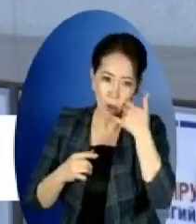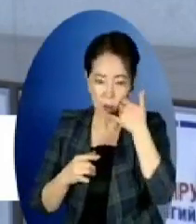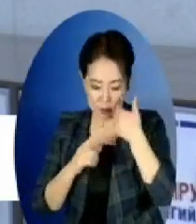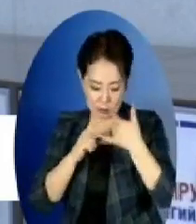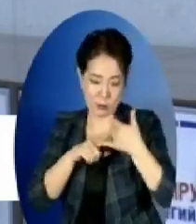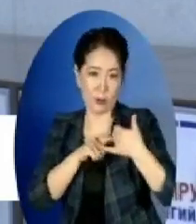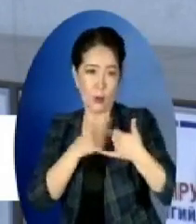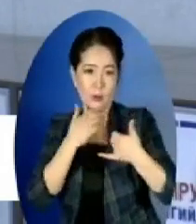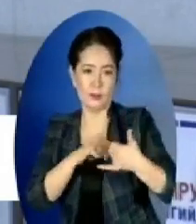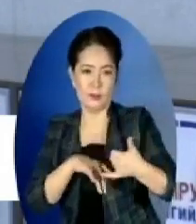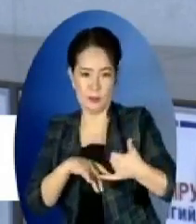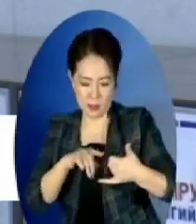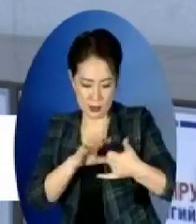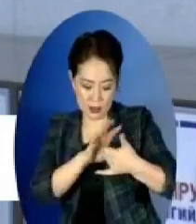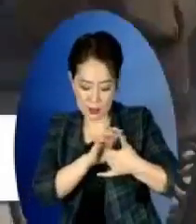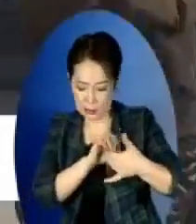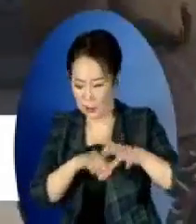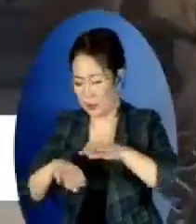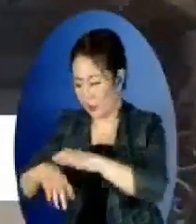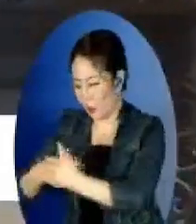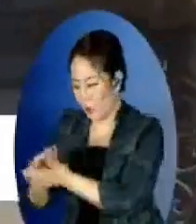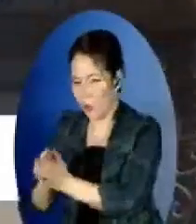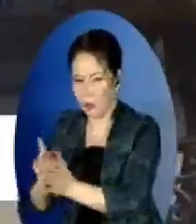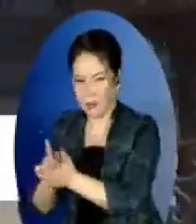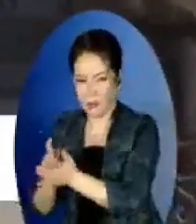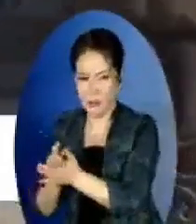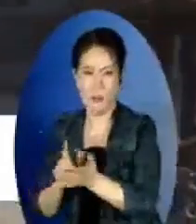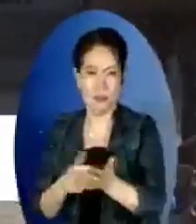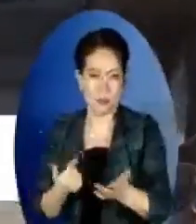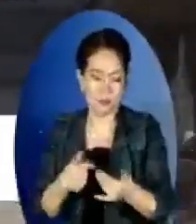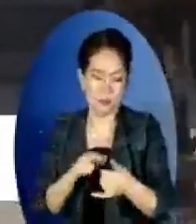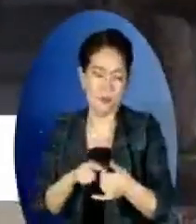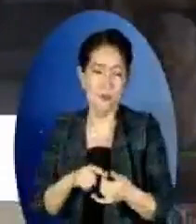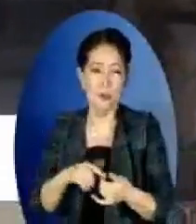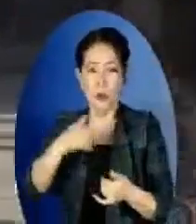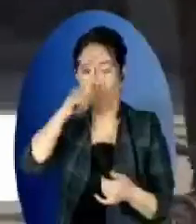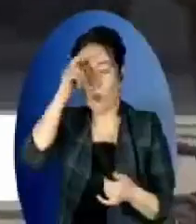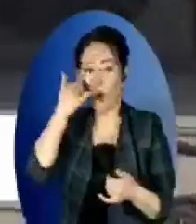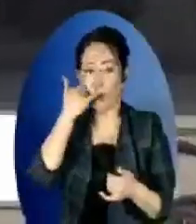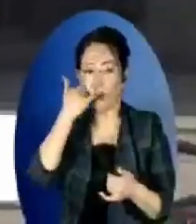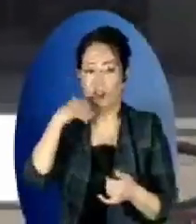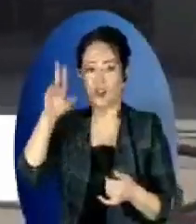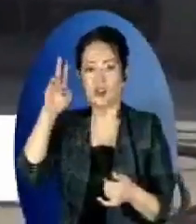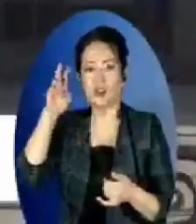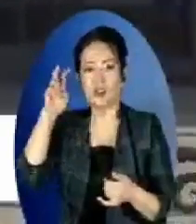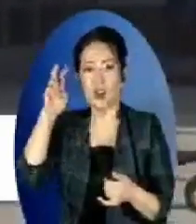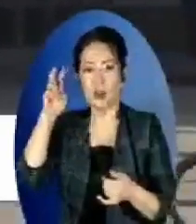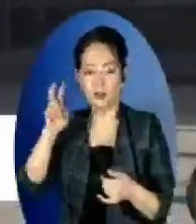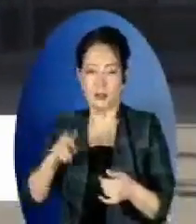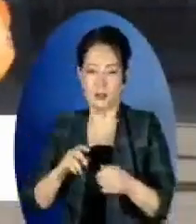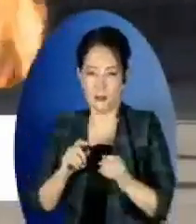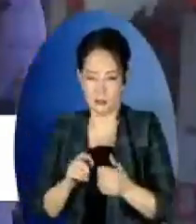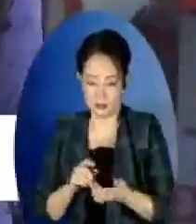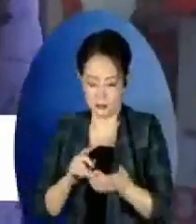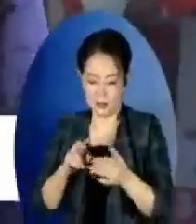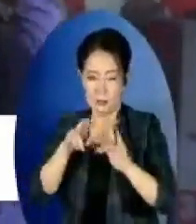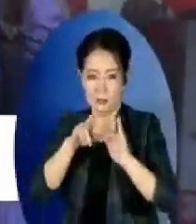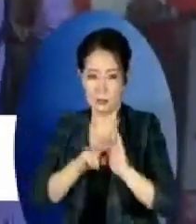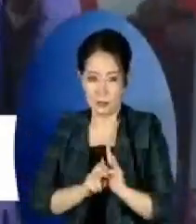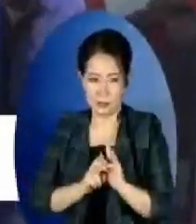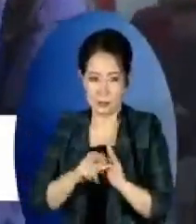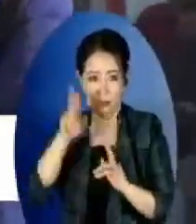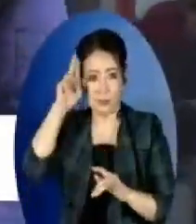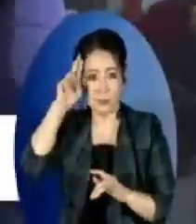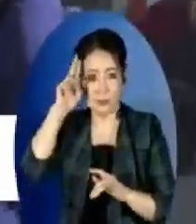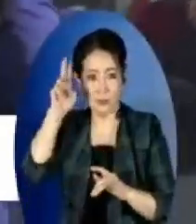уу. Тэр үедээ бол гараан байгаж хэрэгтэй. Мөн маш олон хүмүүс ухаалаг утсыг ариун цэвэр өрөөнд ашигладаг юм байна. Ухаалаг утас хэрэглэгчид өдөрт